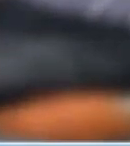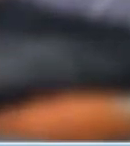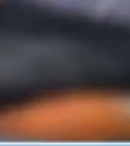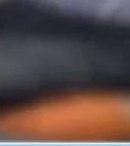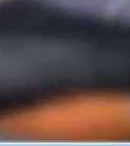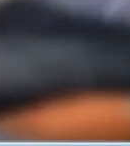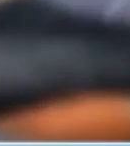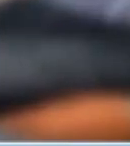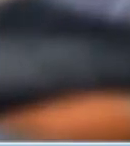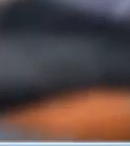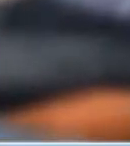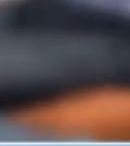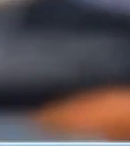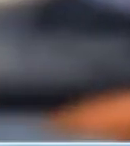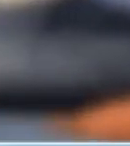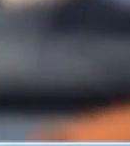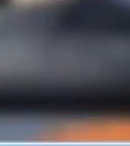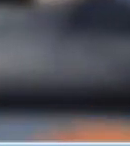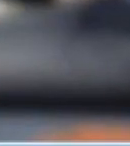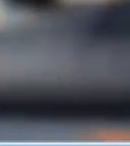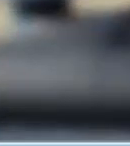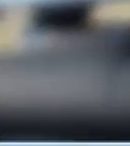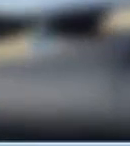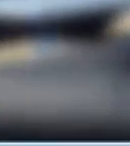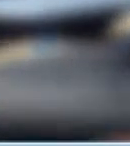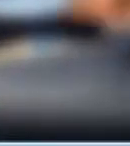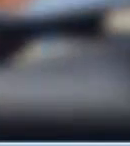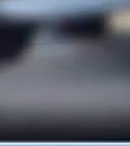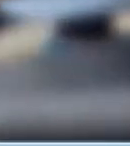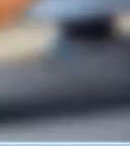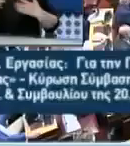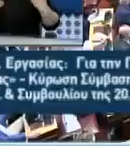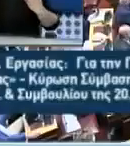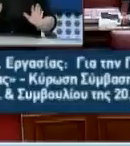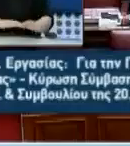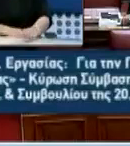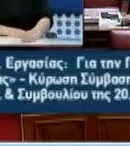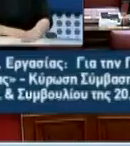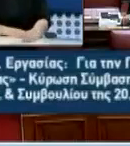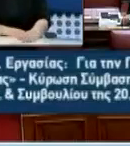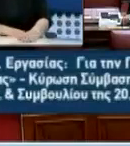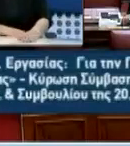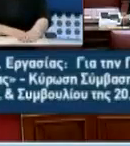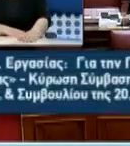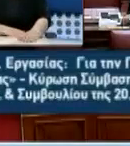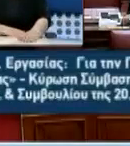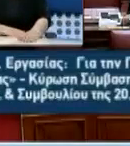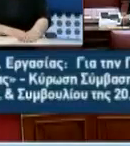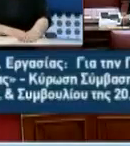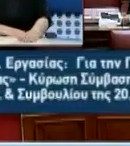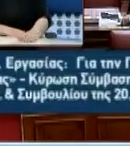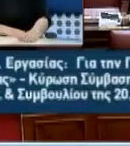έως χθες μη κάνετε εμβόλια δεν χρειάζεται. Αυτή είναι η βασική μας διαφορά. Έτσι λοιπόν από τη Νέα Δημοκρατία είναι όλοι οι βουλευτές εμβολιασμένοι